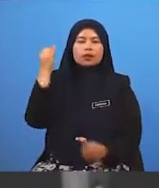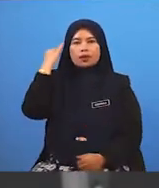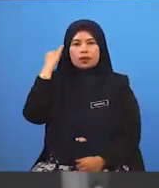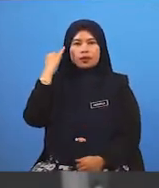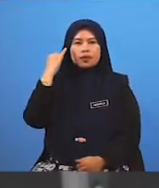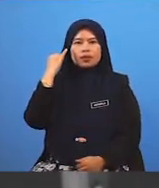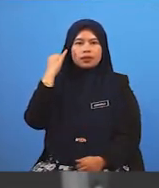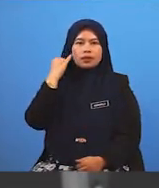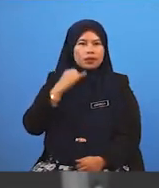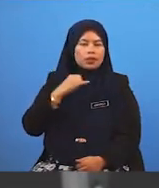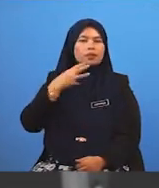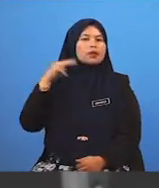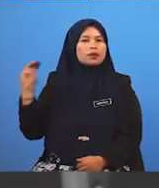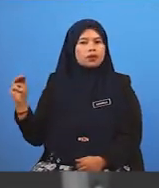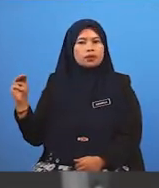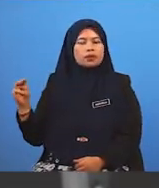Soalan yang kedua,